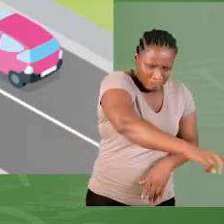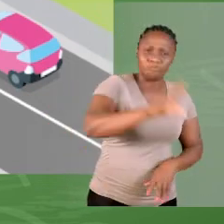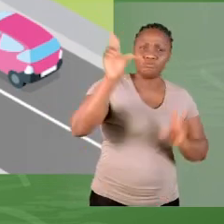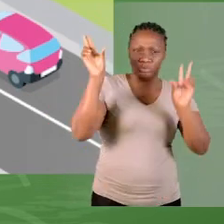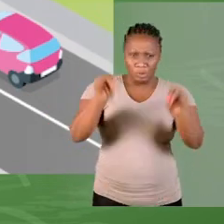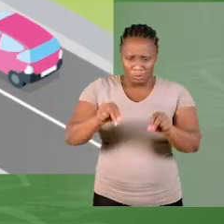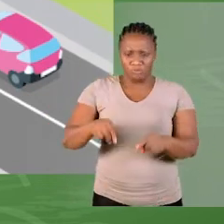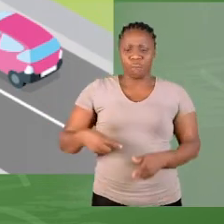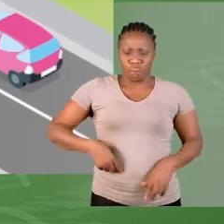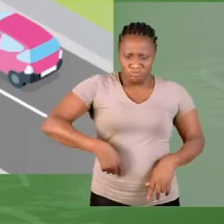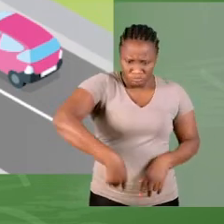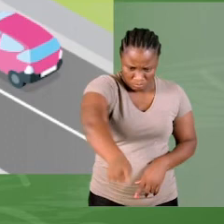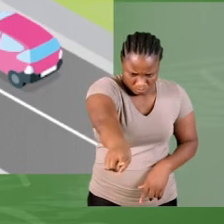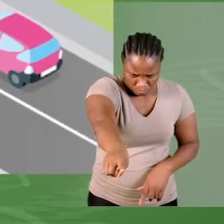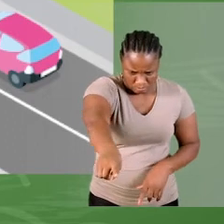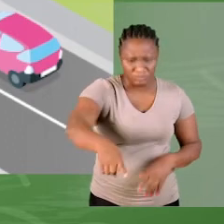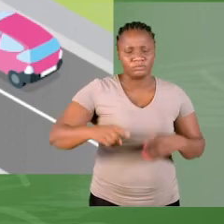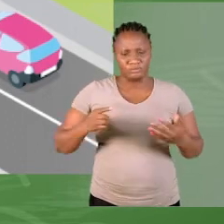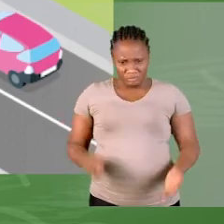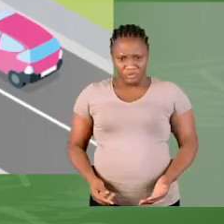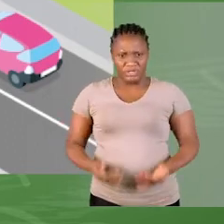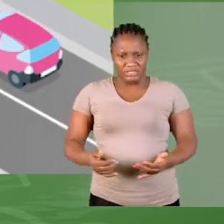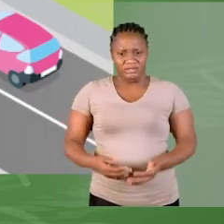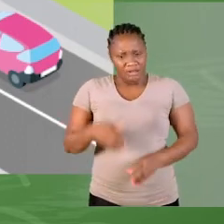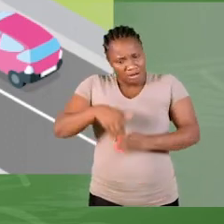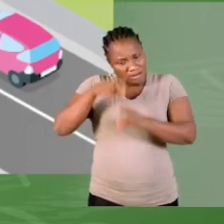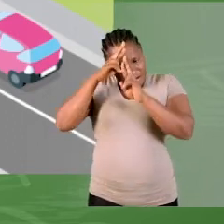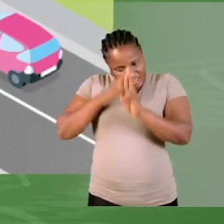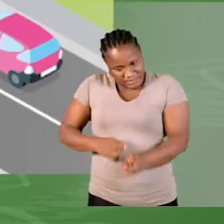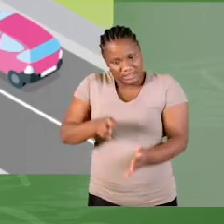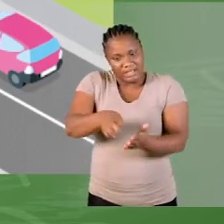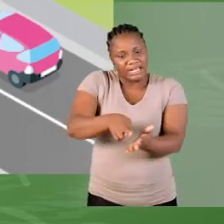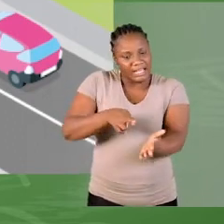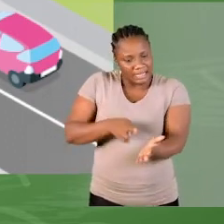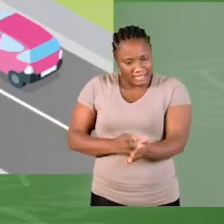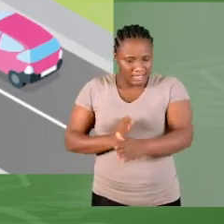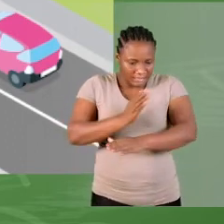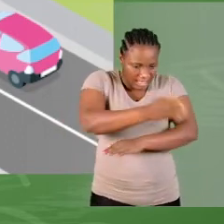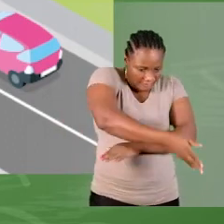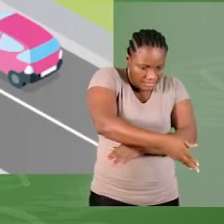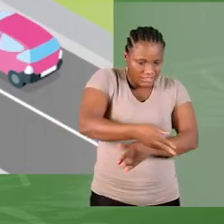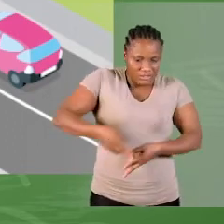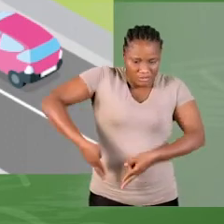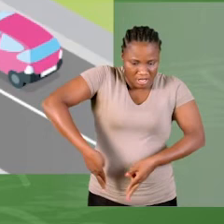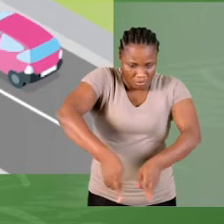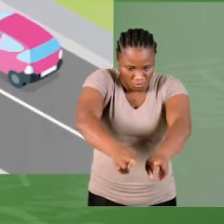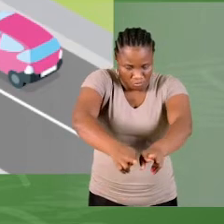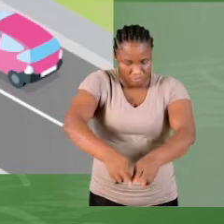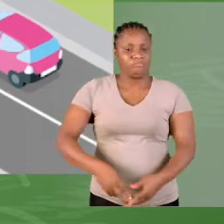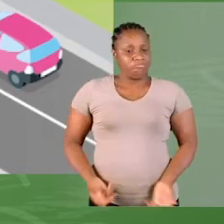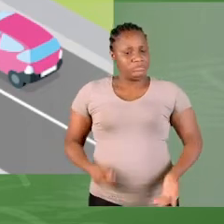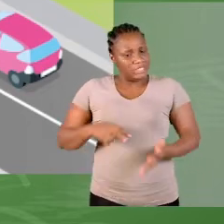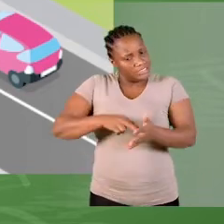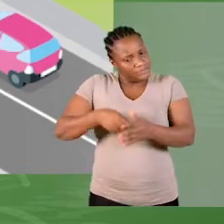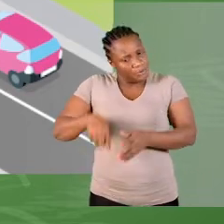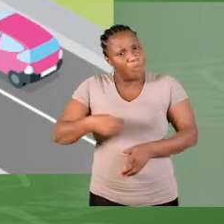rue pour venir au point B, tout en respectant les règles de la traversée à une intersection. C'est-à-dire, j'attends que le feu